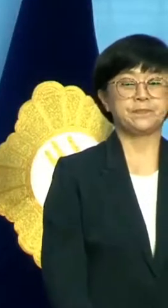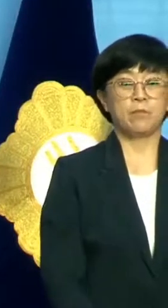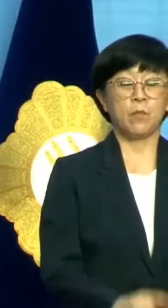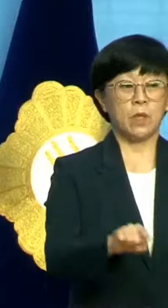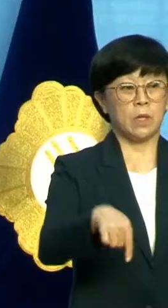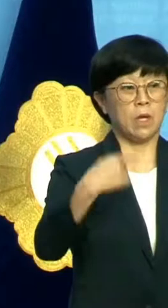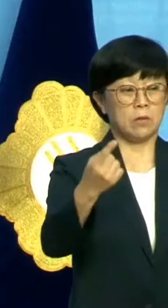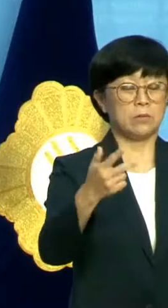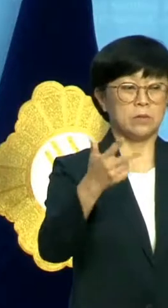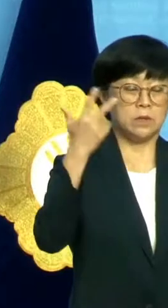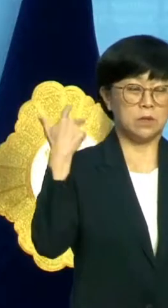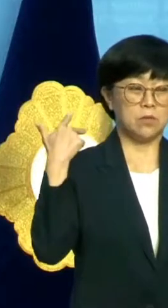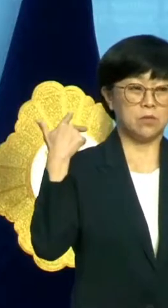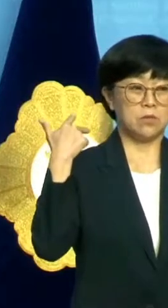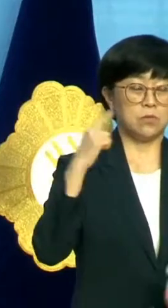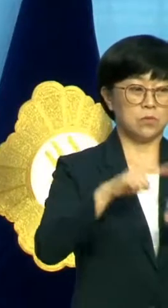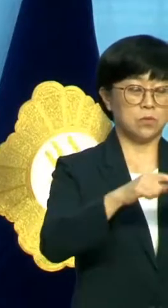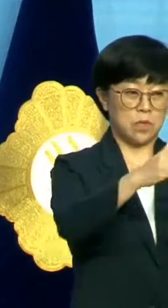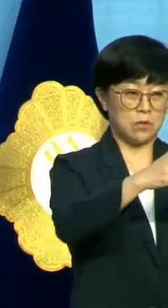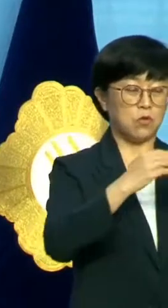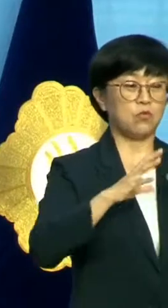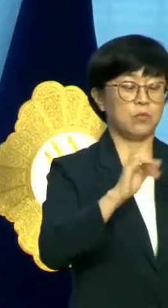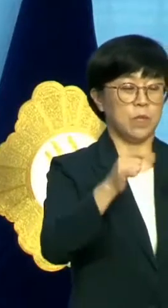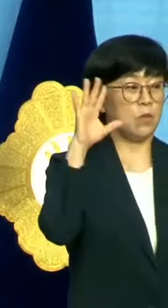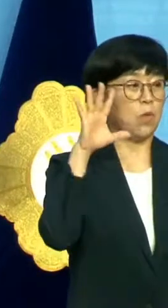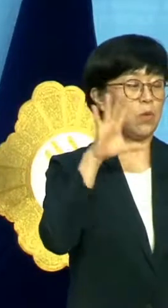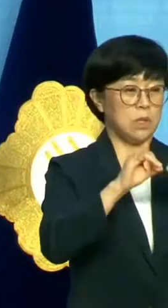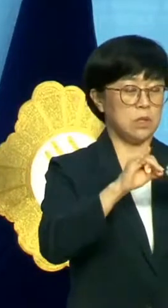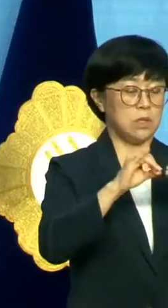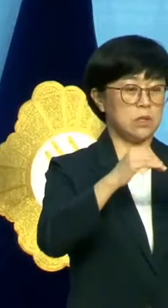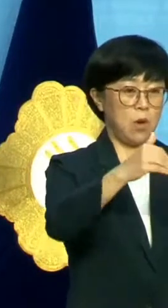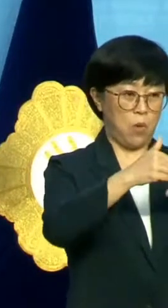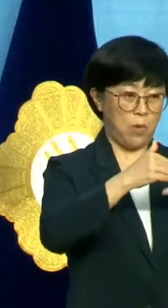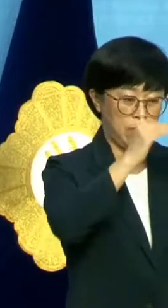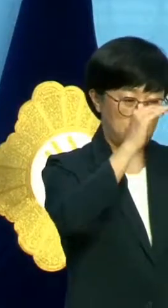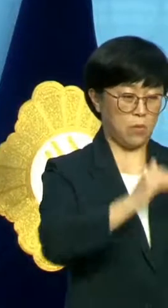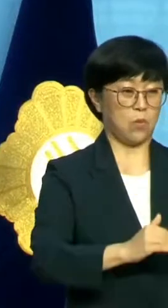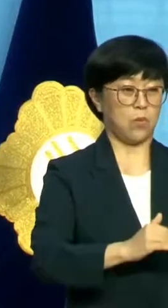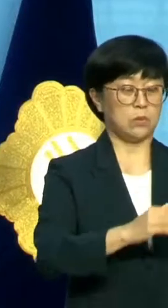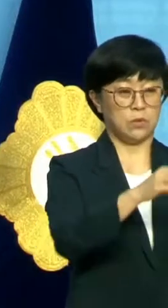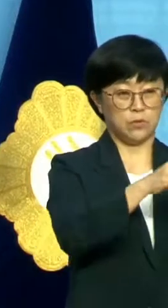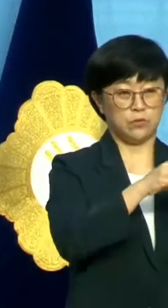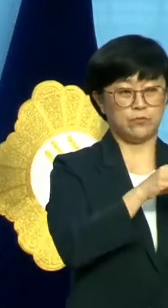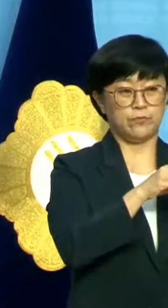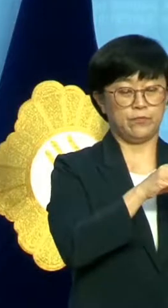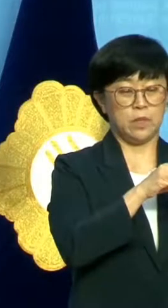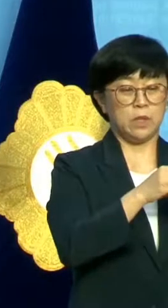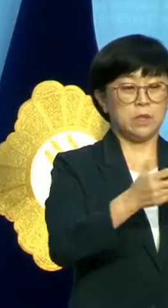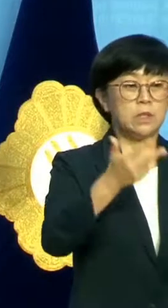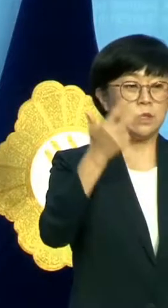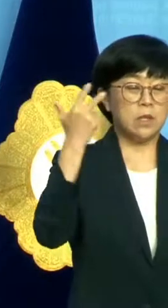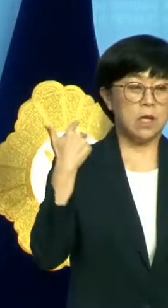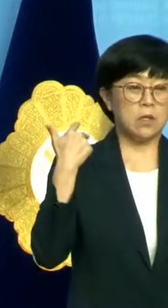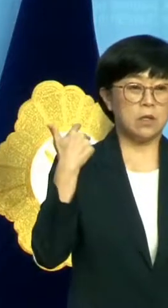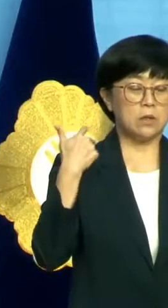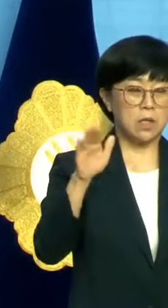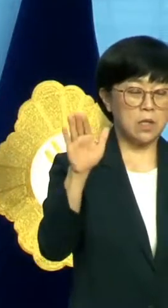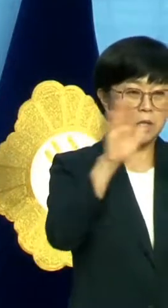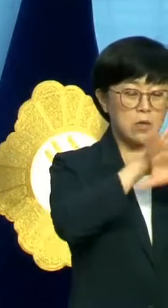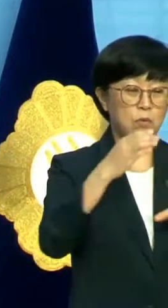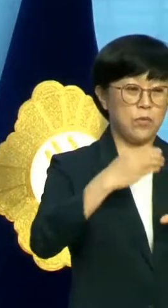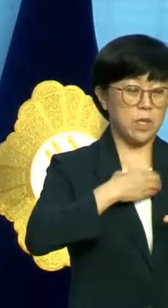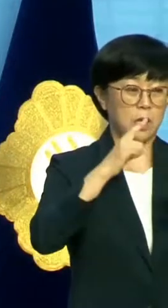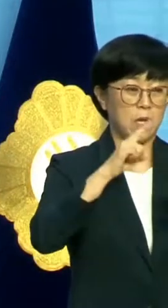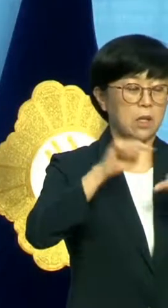다음은 지난 중 제출된 국민 동의 청혼 접수 양을 말씀드리겠습니다 지난주에는 기우 위기에 대한